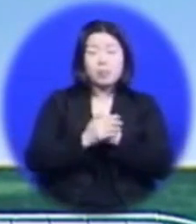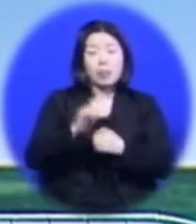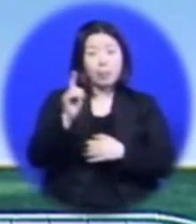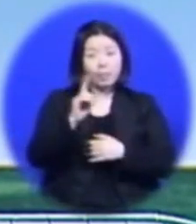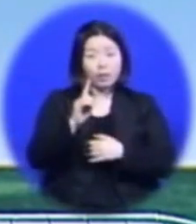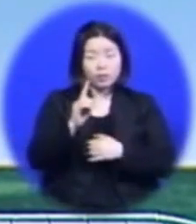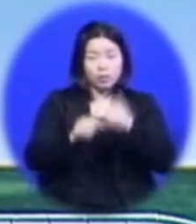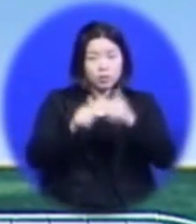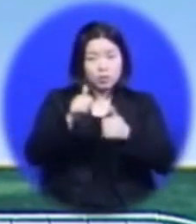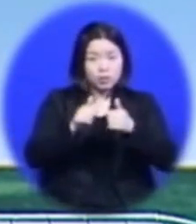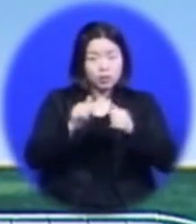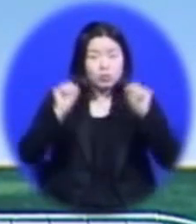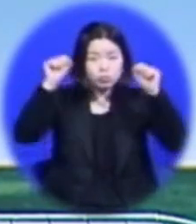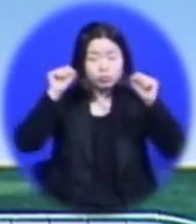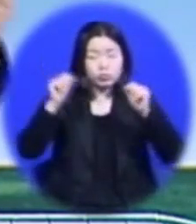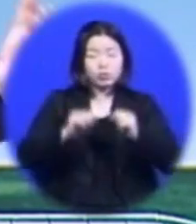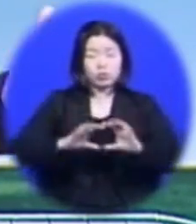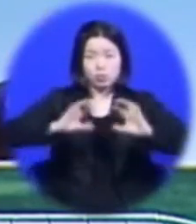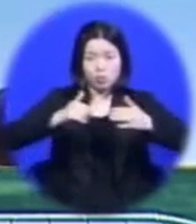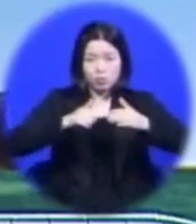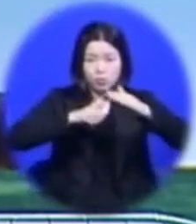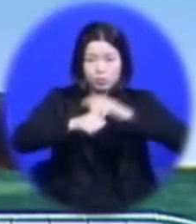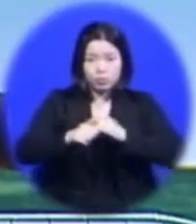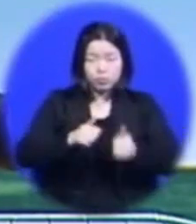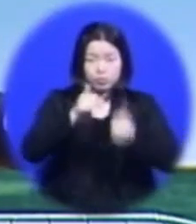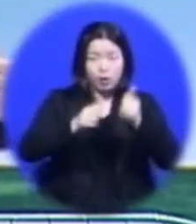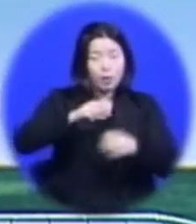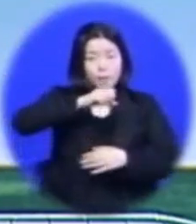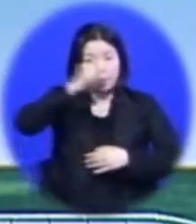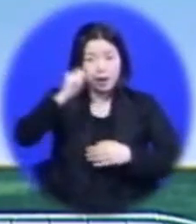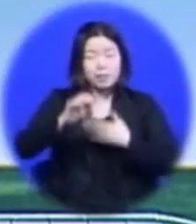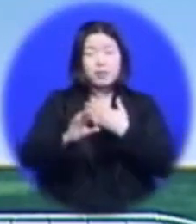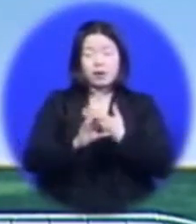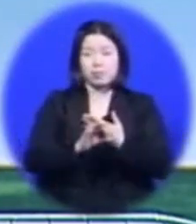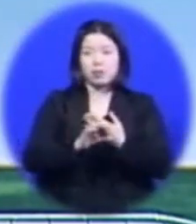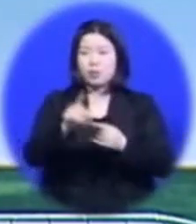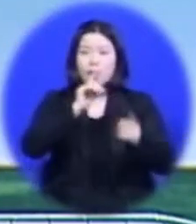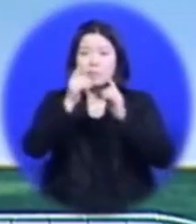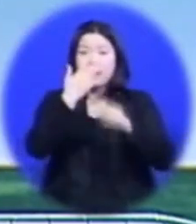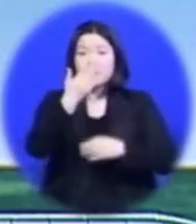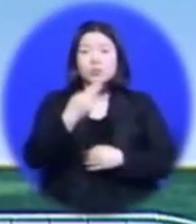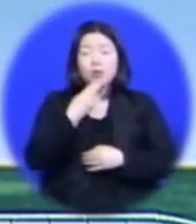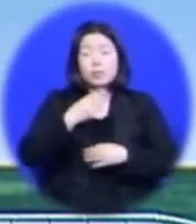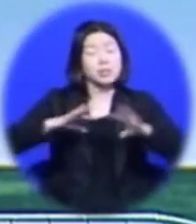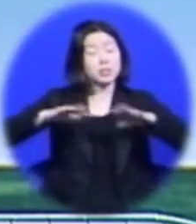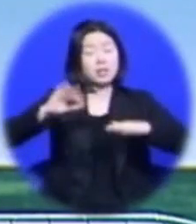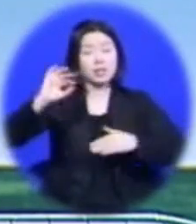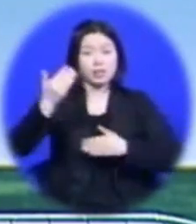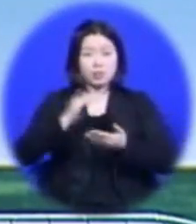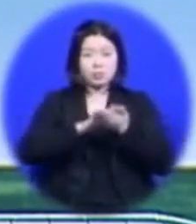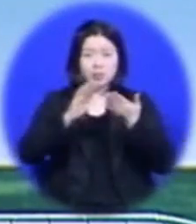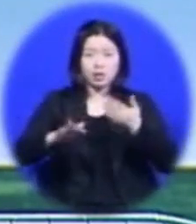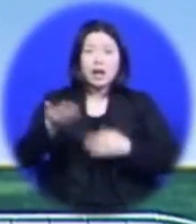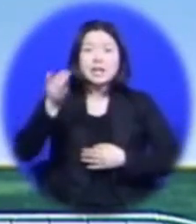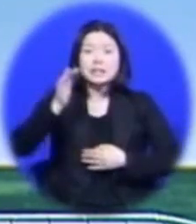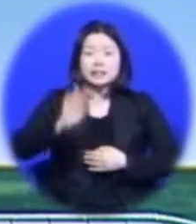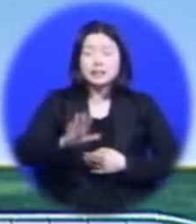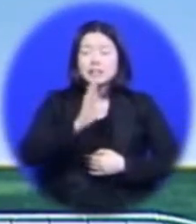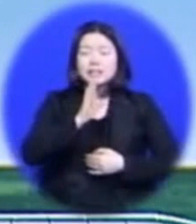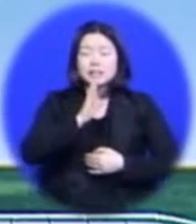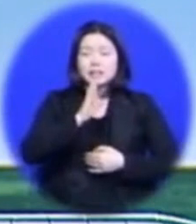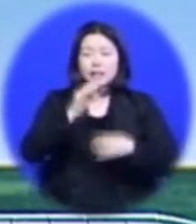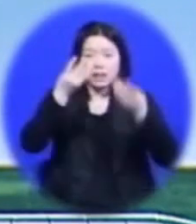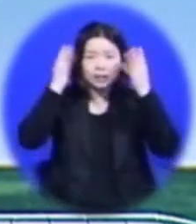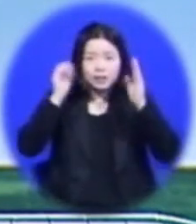어떤 선수가, 운동선수가 국가대표 선수로 발탁이 되면 그건 말할 수 없는 자랑이 됩니다. 그런데 실제로 대학을